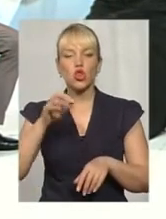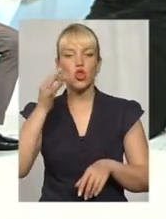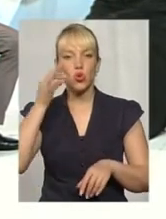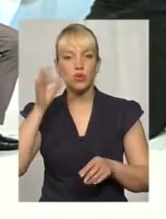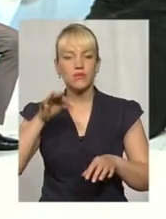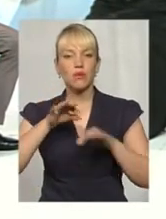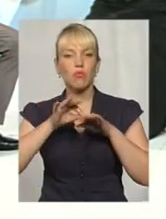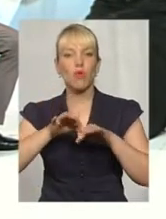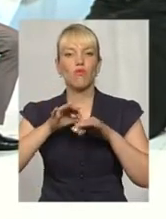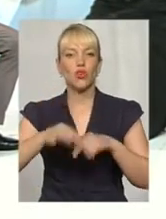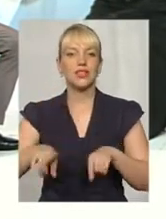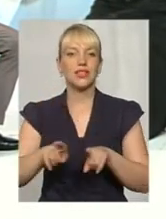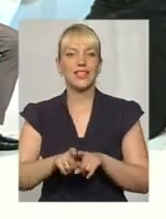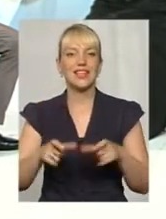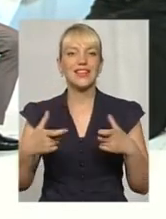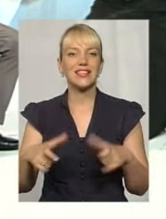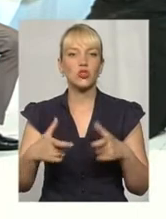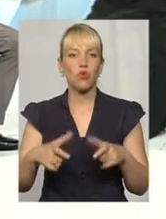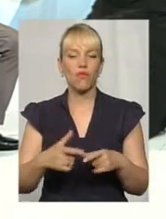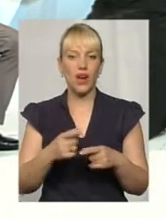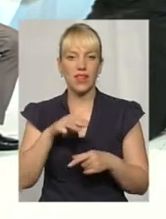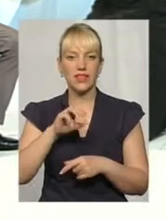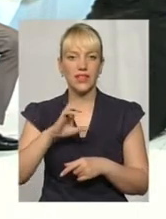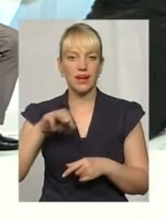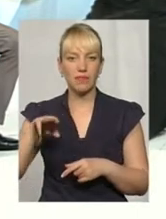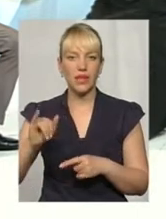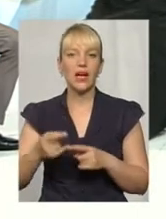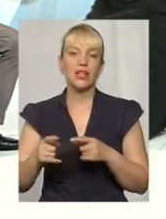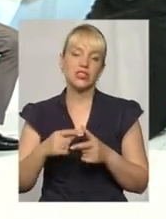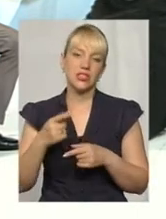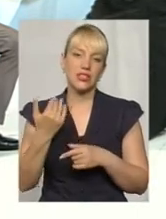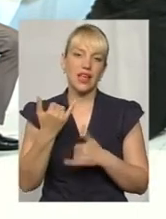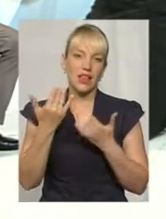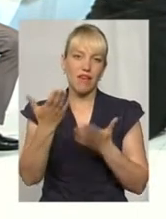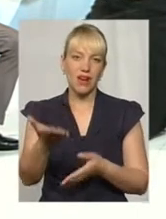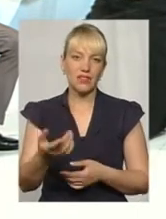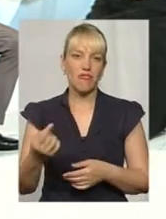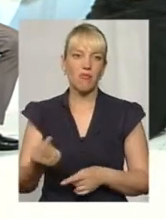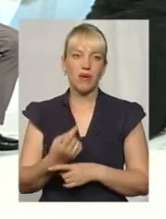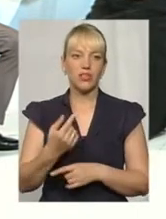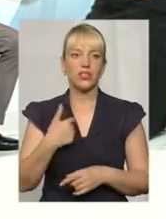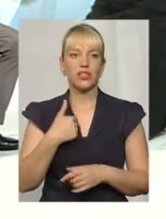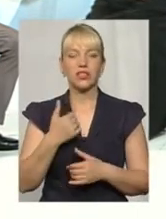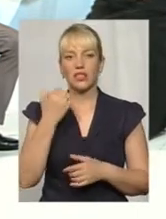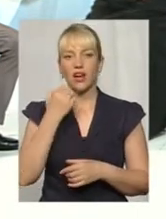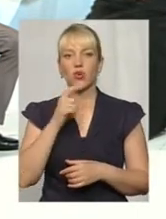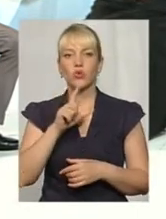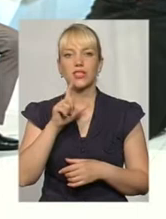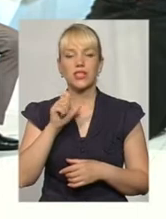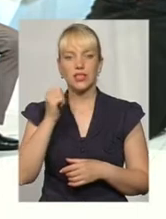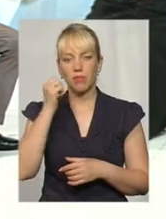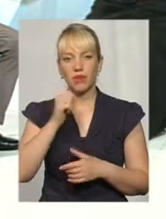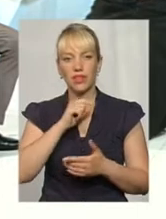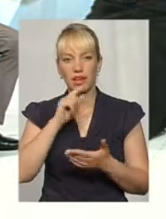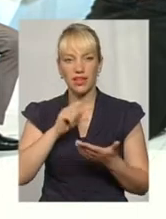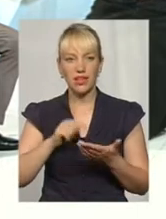таке тестування? Чи воно торкнулося вас, чи для вас це теж вперше? Дякую за запитання. Для нас, для Хмельниччини, для Вінницького